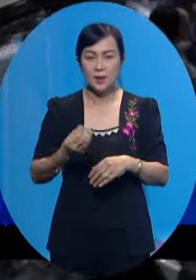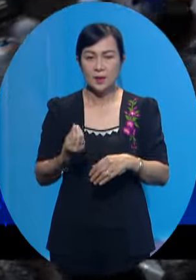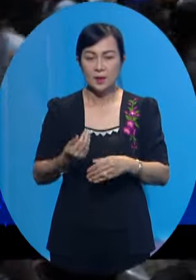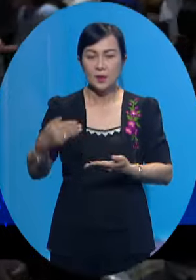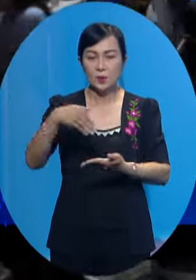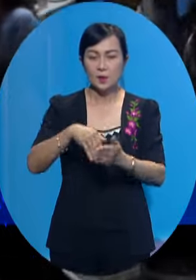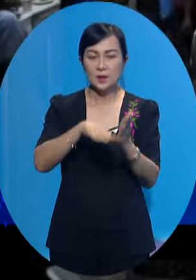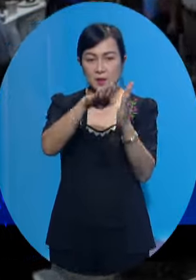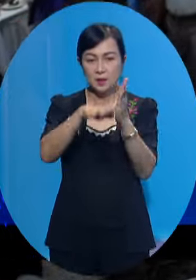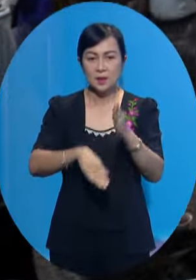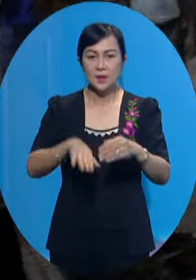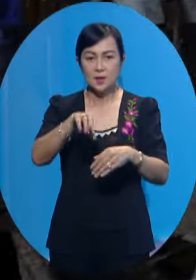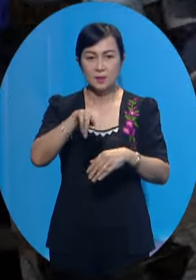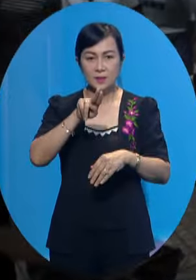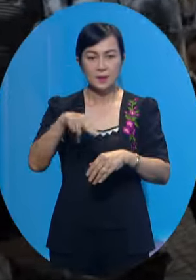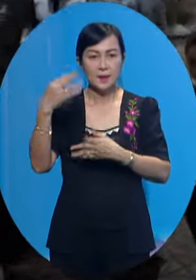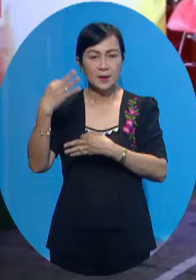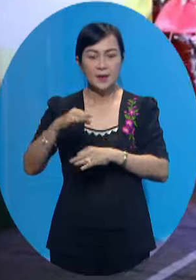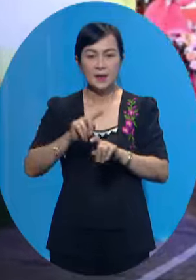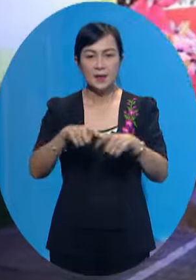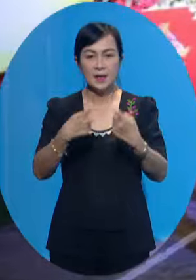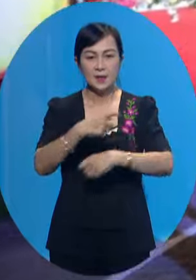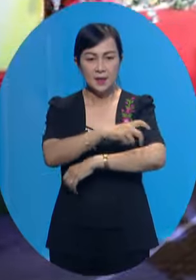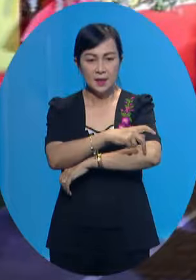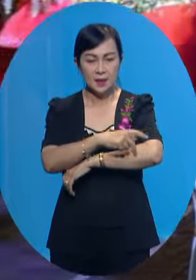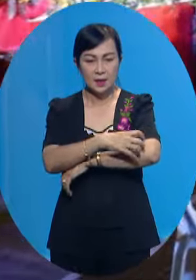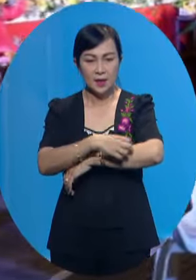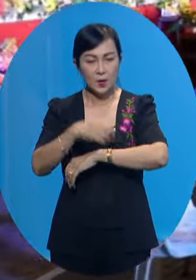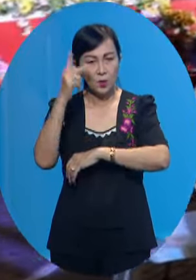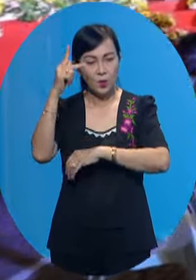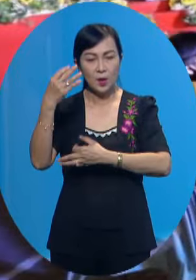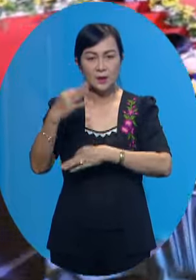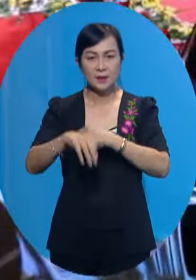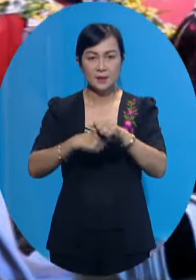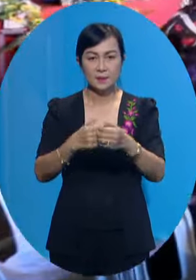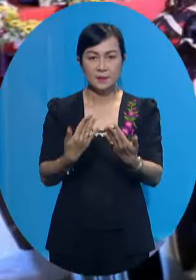thu được tại chương trình sẽ dùng để chăm lo Tết cho các hộ nghèo, khó khăn trong dịp Tết Nguyên Đán năm nay.